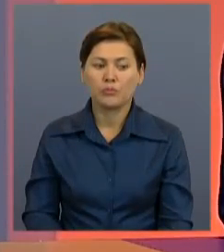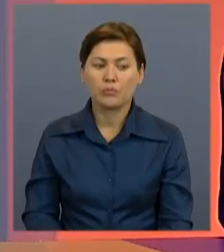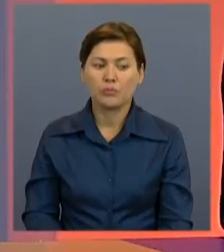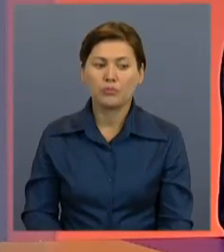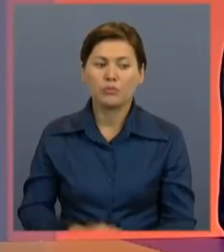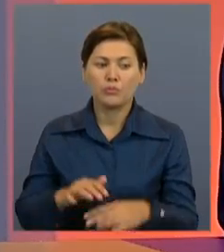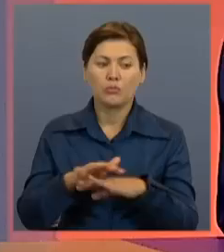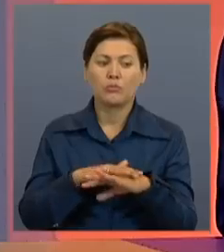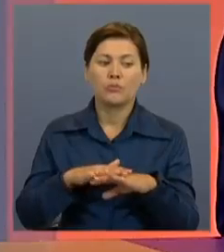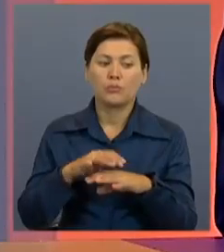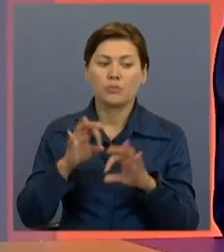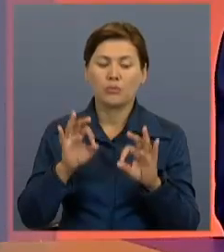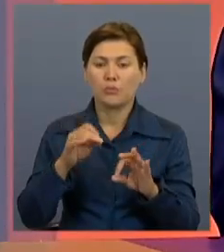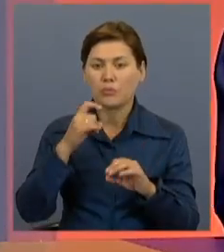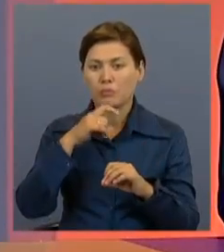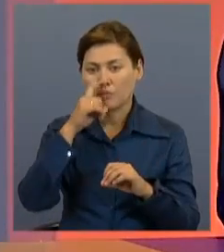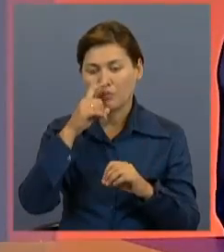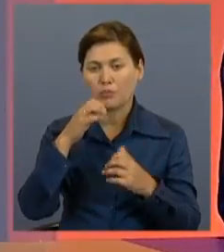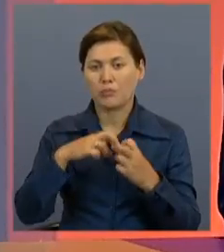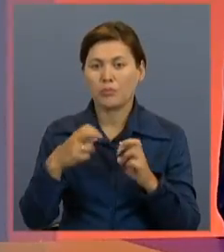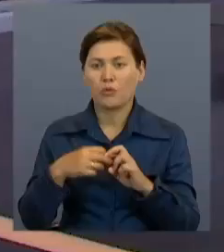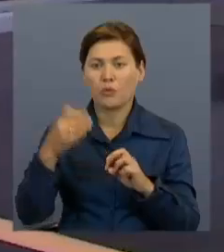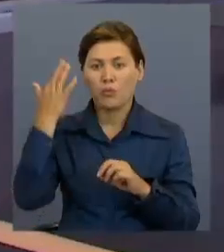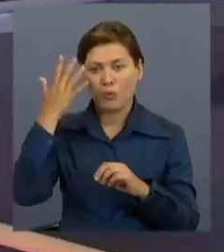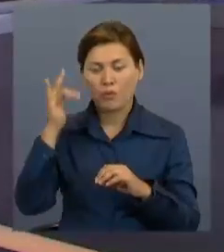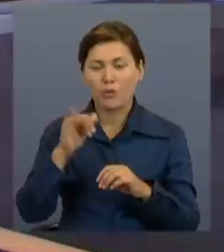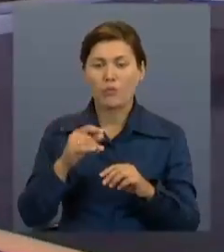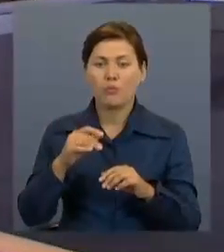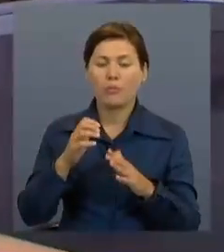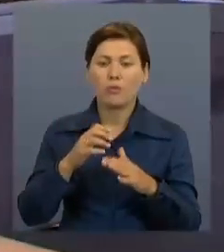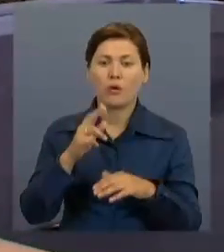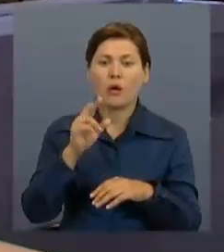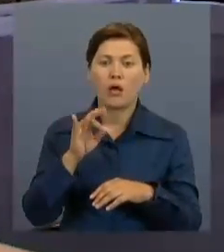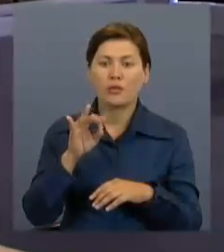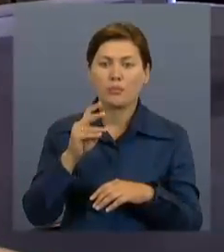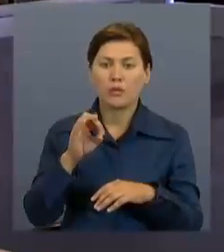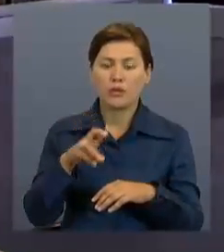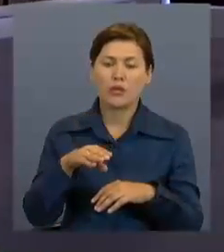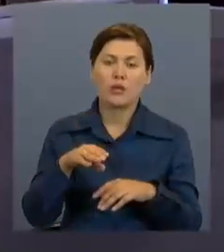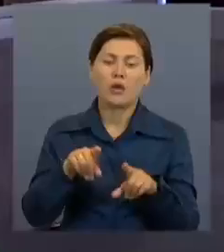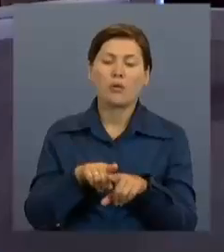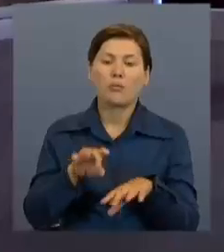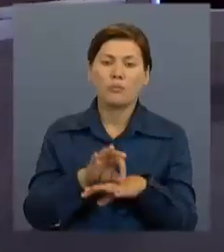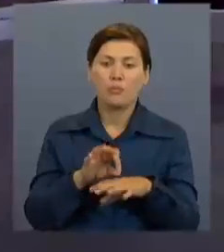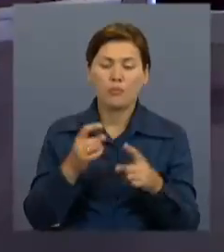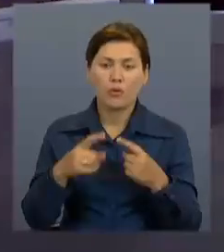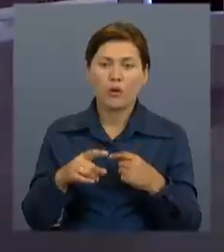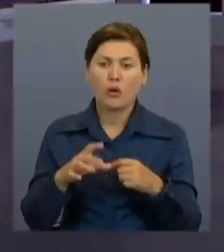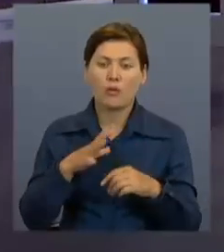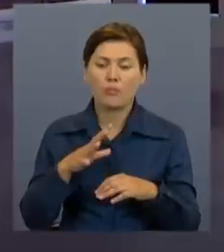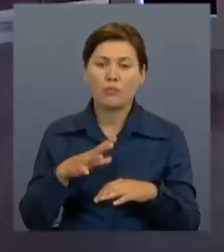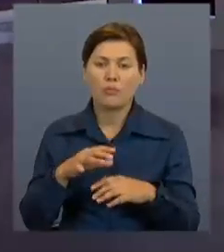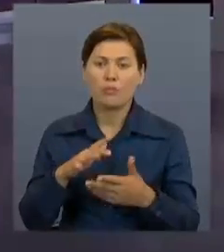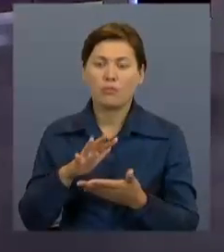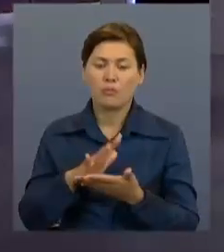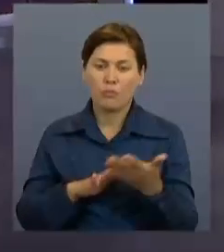дұрыс түсінбеушіліктен туындап атқан мәселе деп есептеймін. Себебі қант диабеті сияқты басқа да созылмалы кейбір